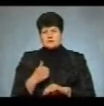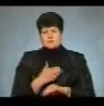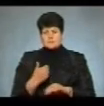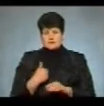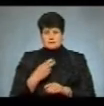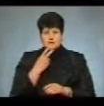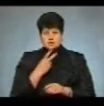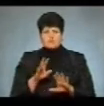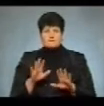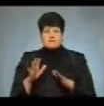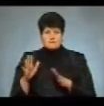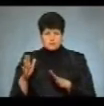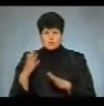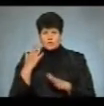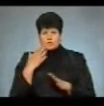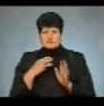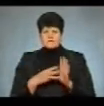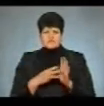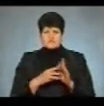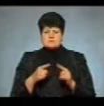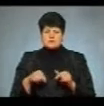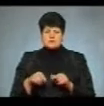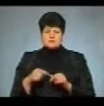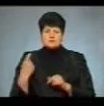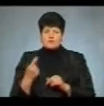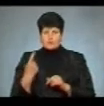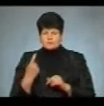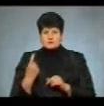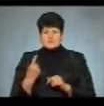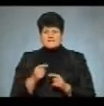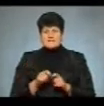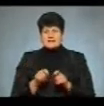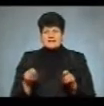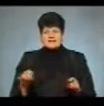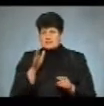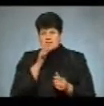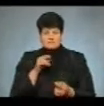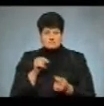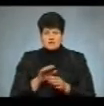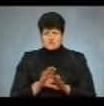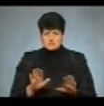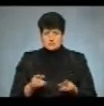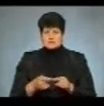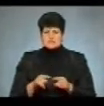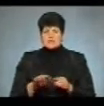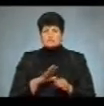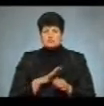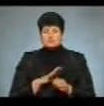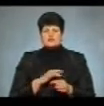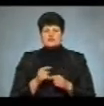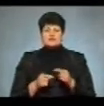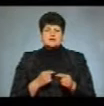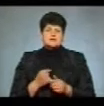бачили випадок, коли 8 дільниць по області відкрилися невчасно. Це було через, скажімо